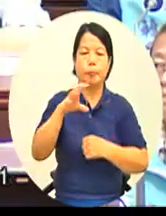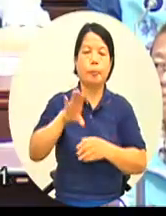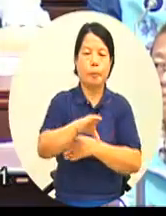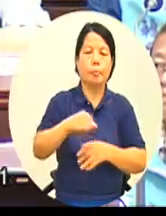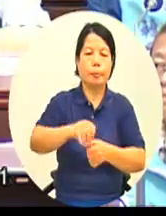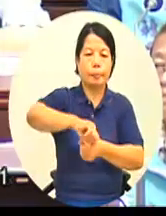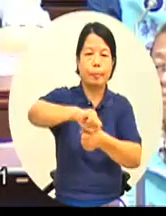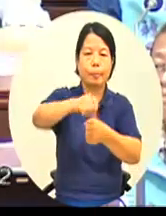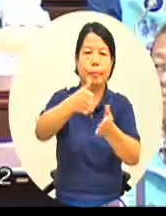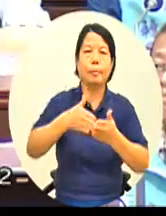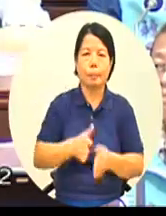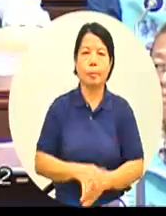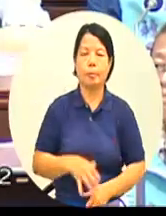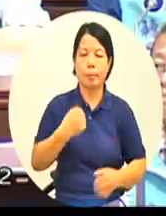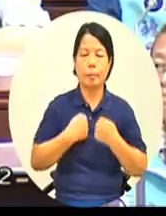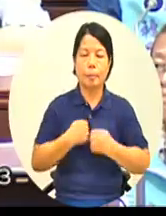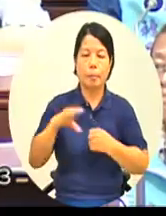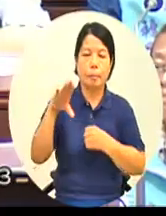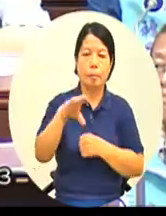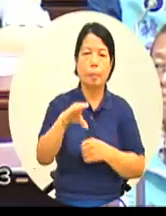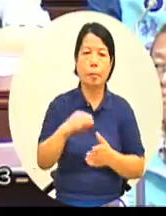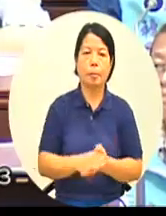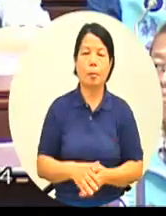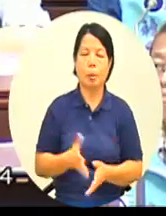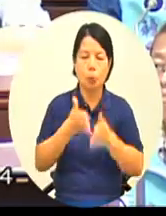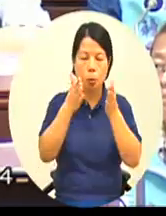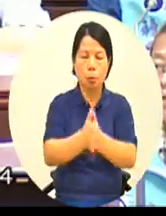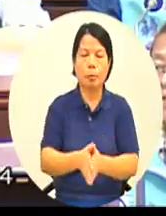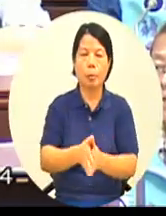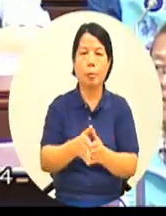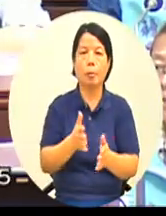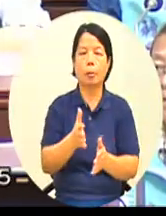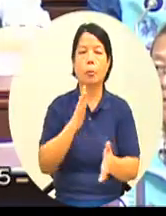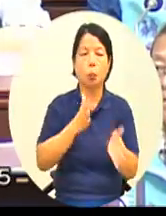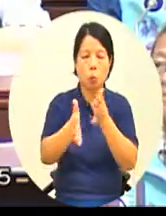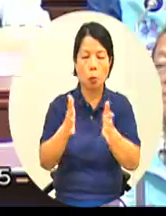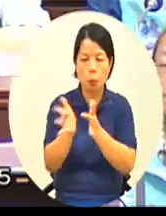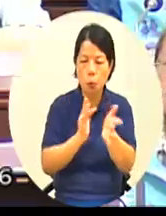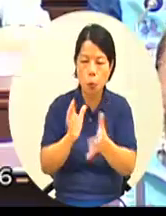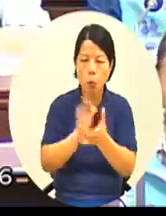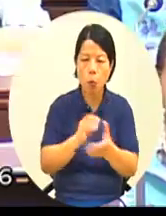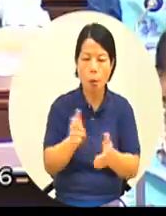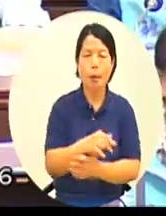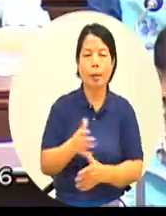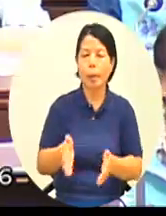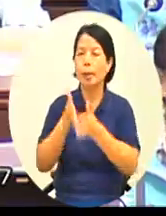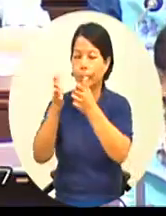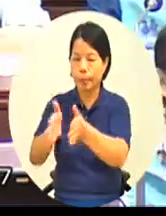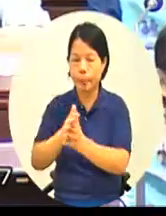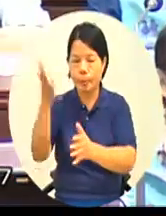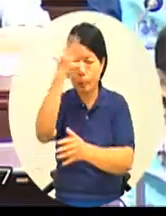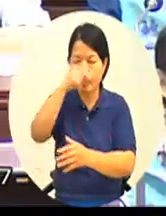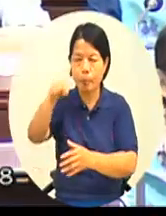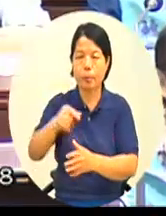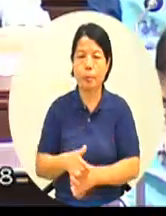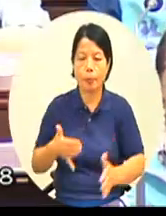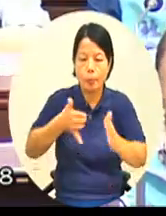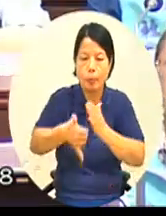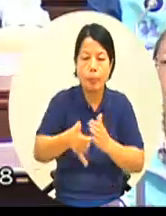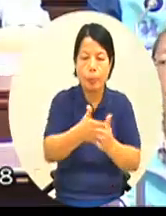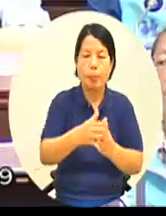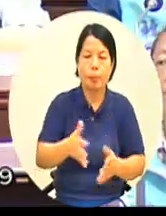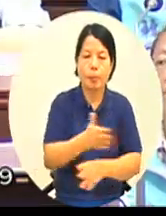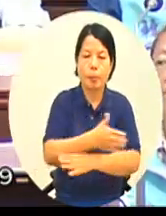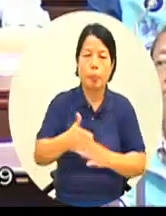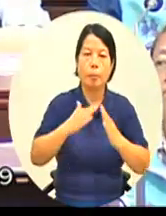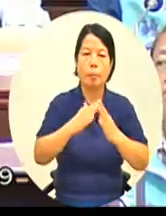实我们像沐浴车不只是针对街友，我们也有针对长辈的一些社区型服务，尤其我们有县市合并之